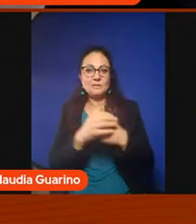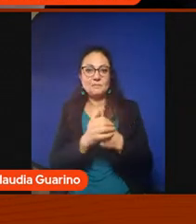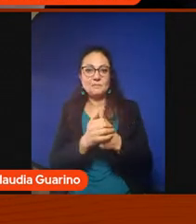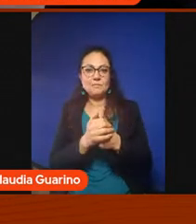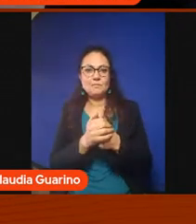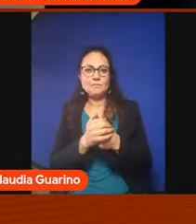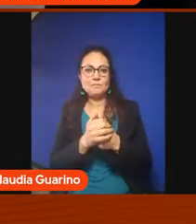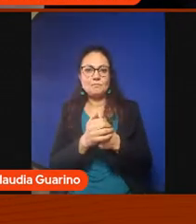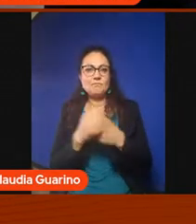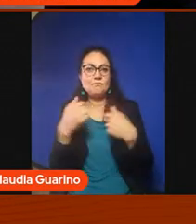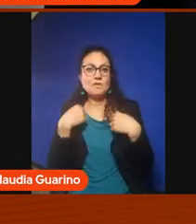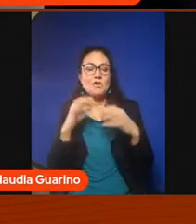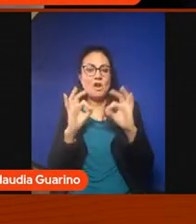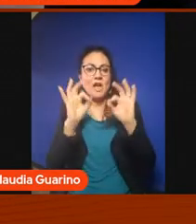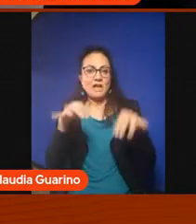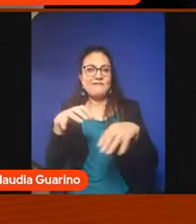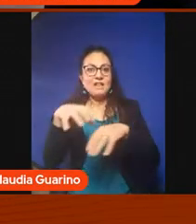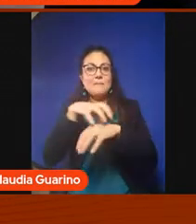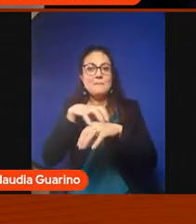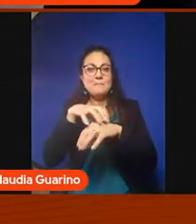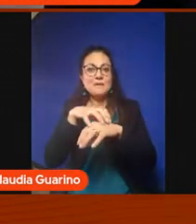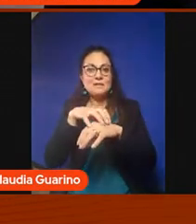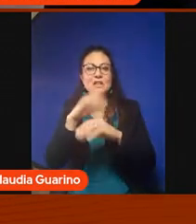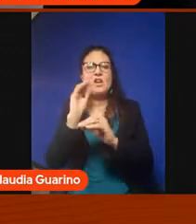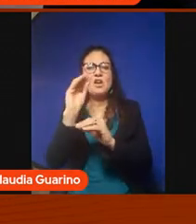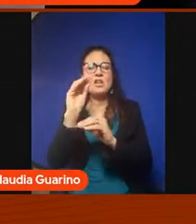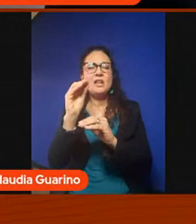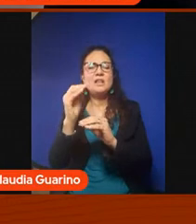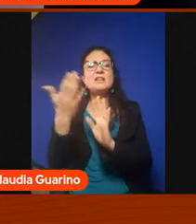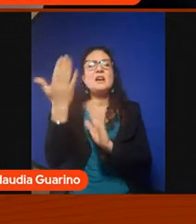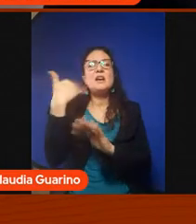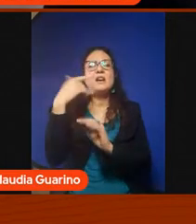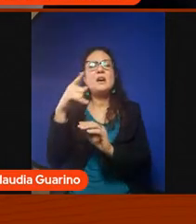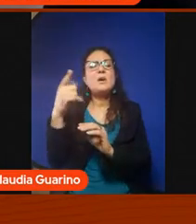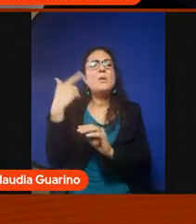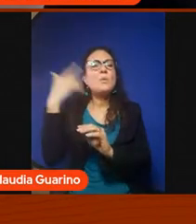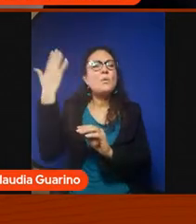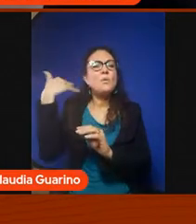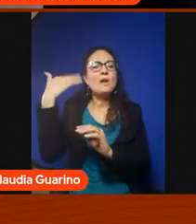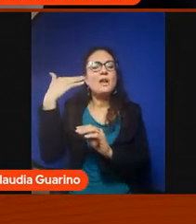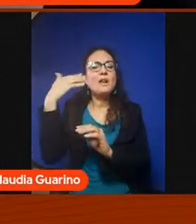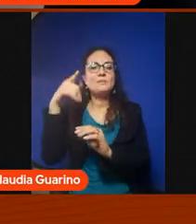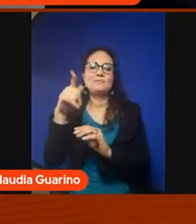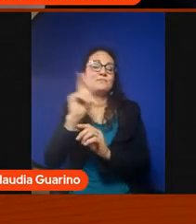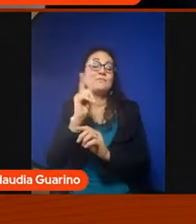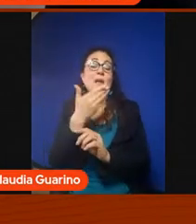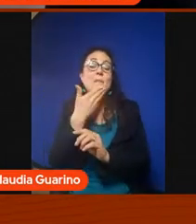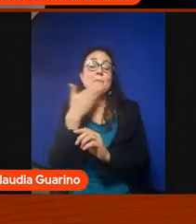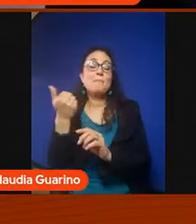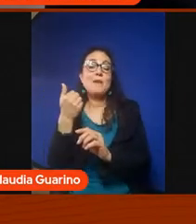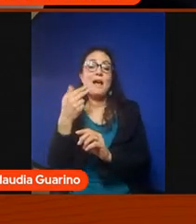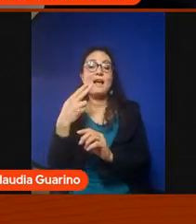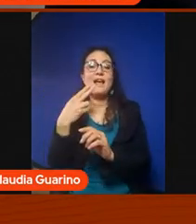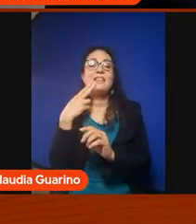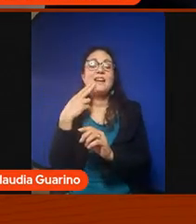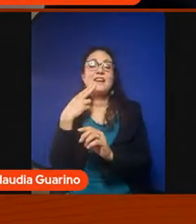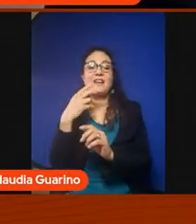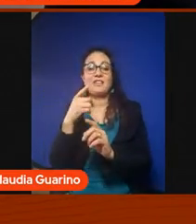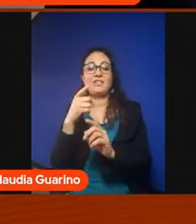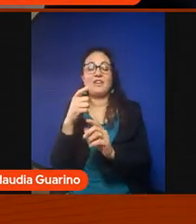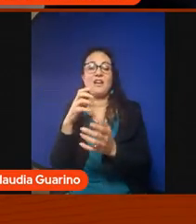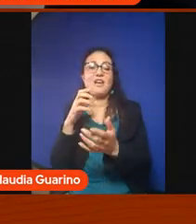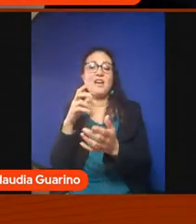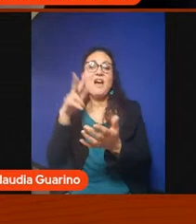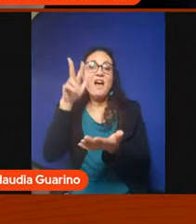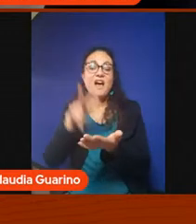Sono arrivato al ministero, ho chiesto, e allora quello dice, manca il decreto attuativo classico. Bene,